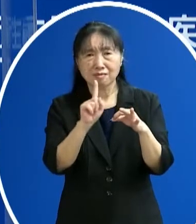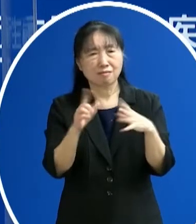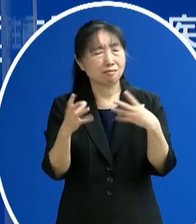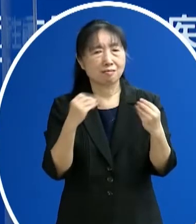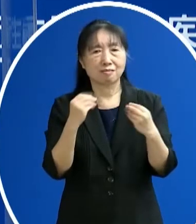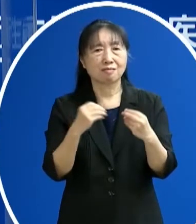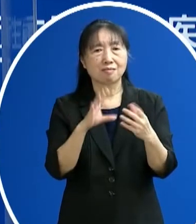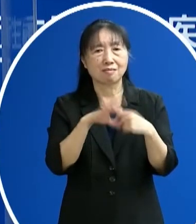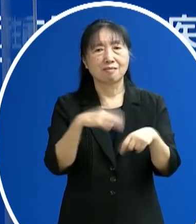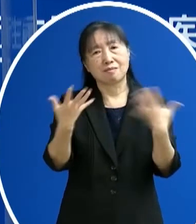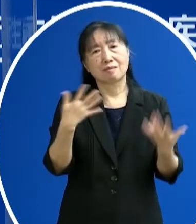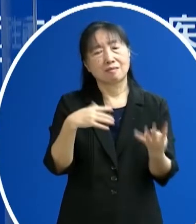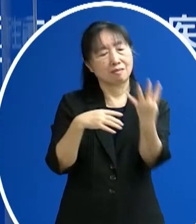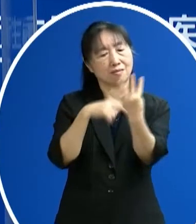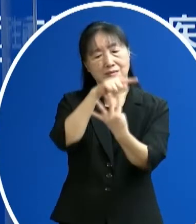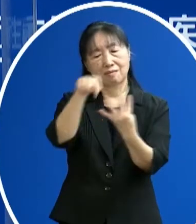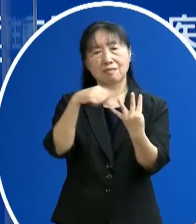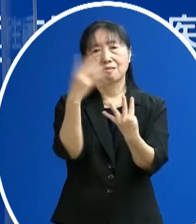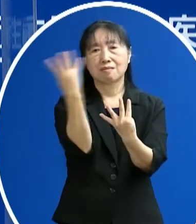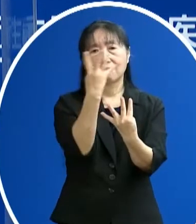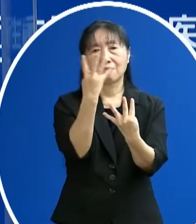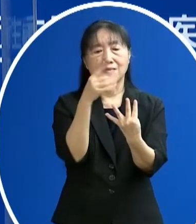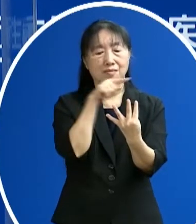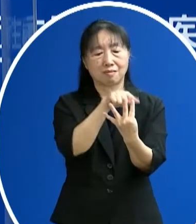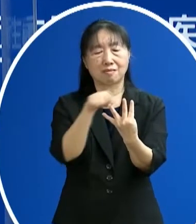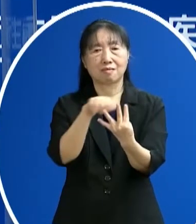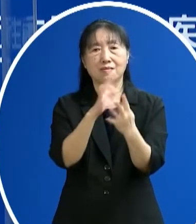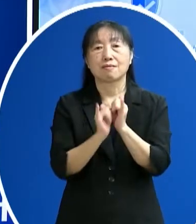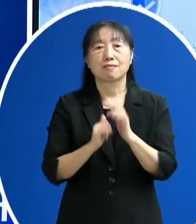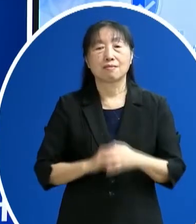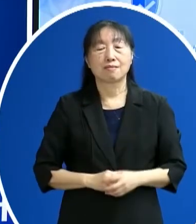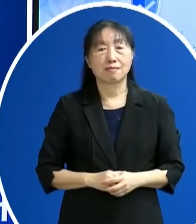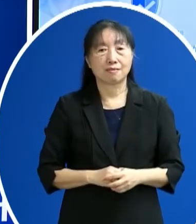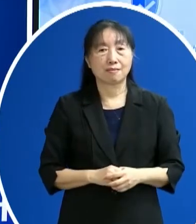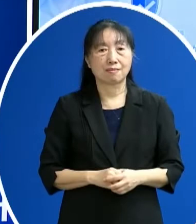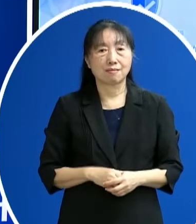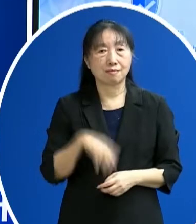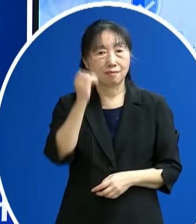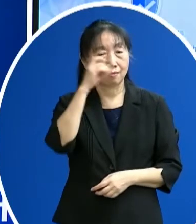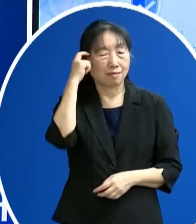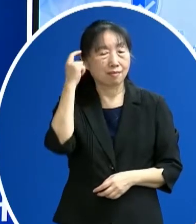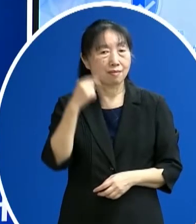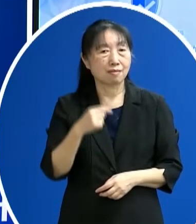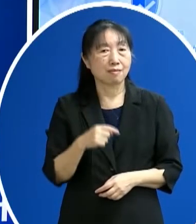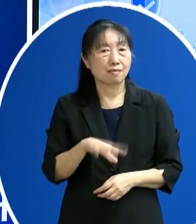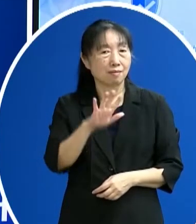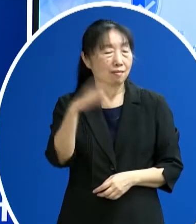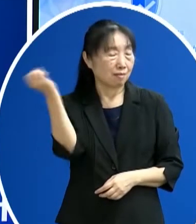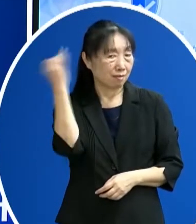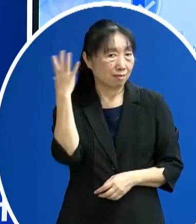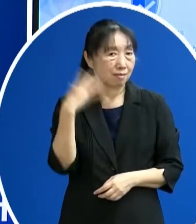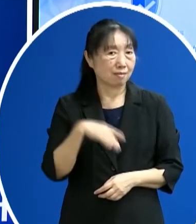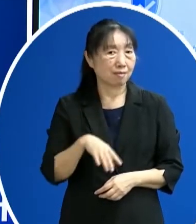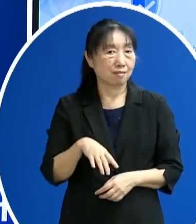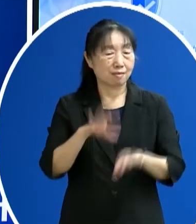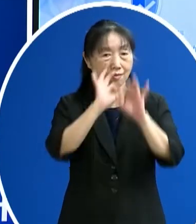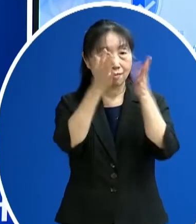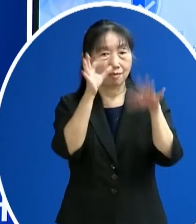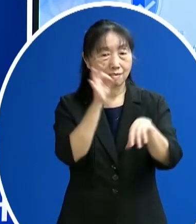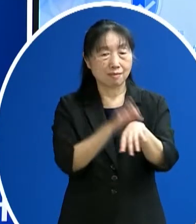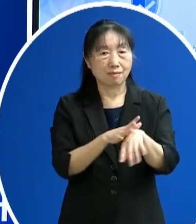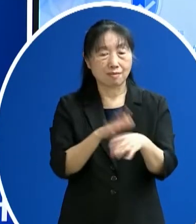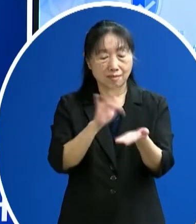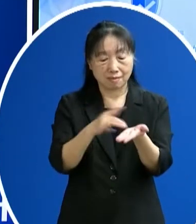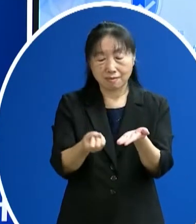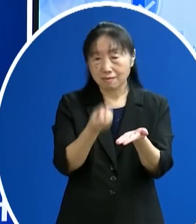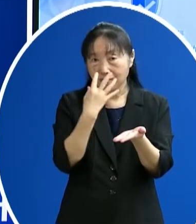有这四个好，现在目前是列我们的一个重点。 不好意思，这边是我们有听说辉瑞的口服药是有机